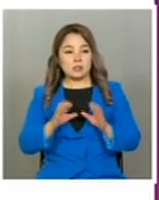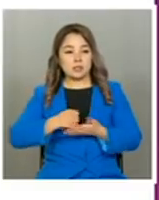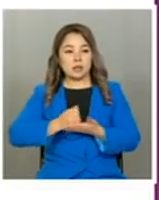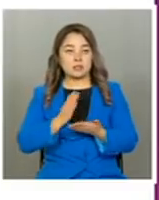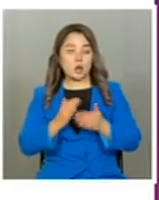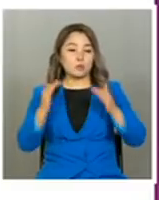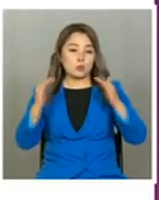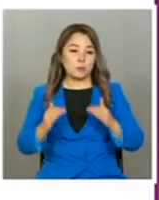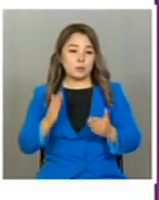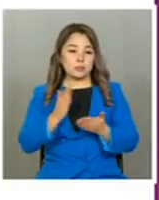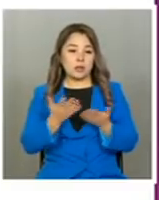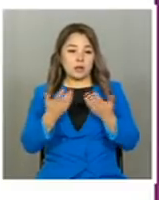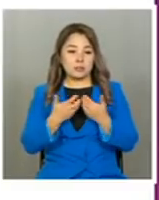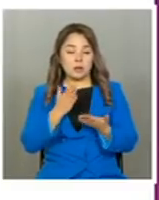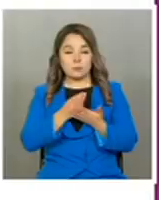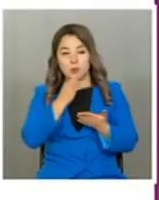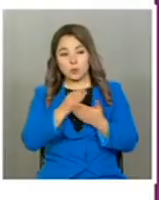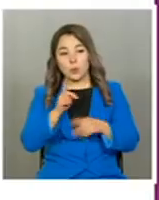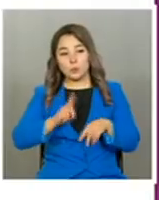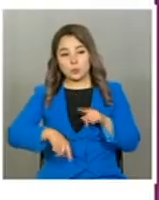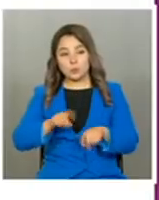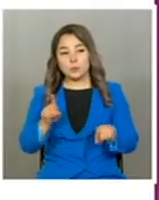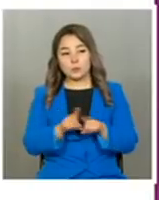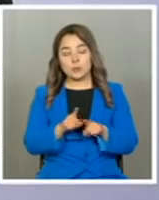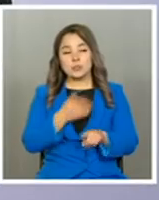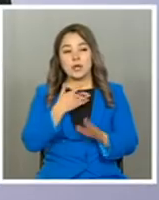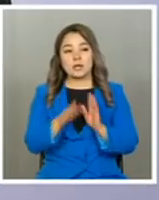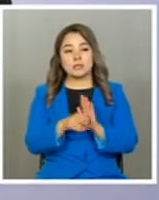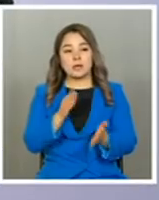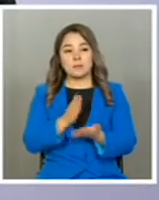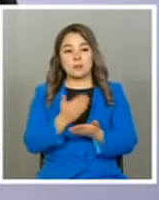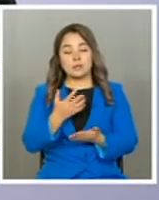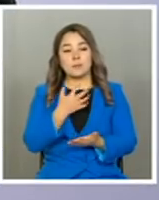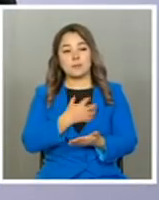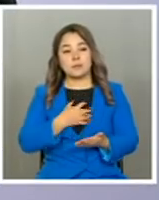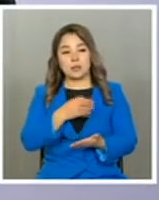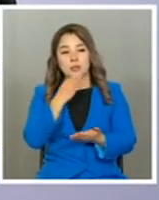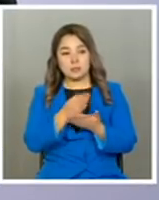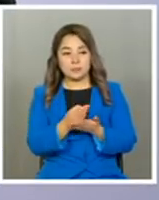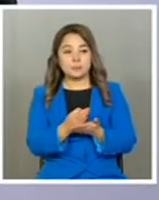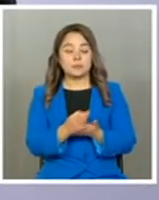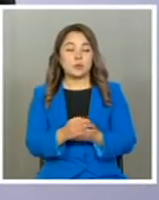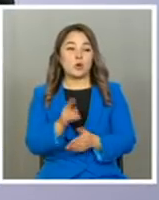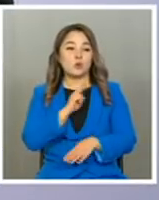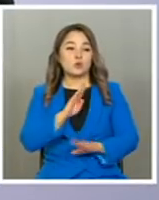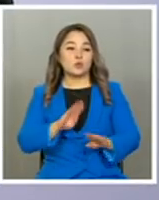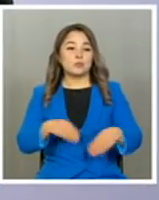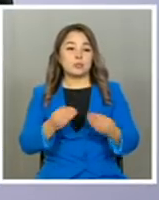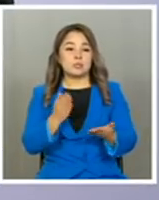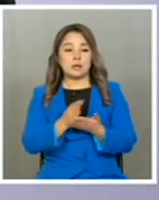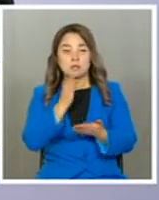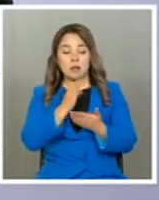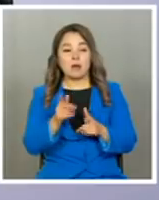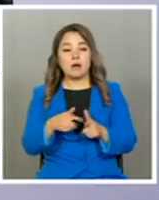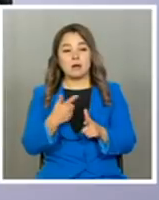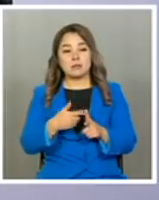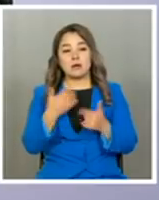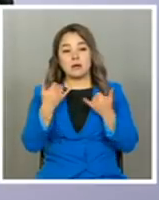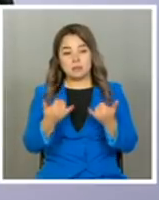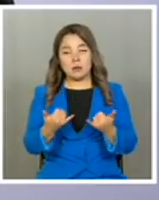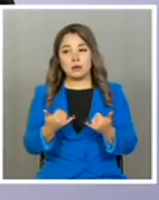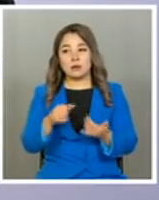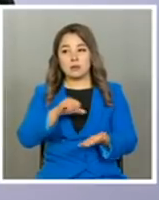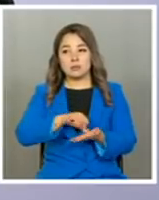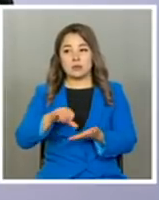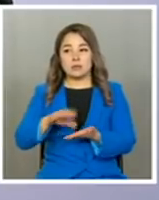басы Тәңірқұттың туыстарынан сайланған. Негізінен жұмыс берілетін атақ, лауазымдар